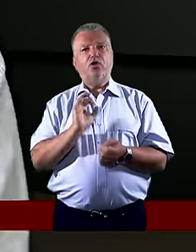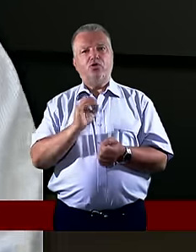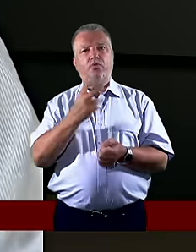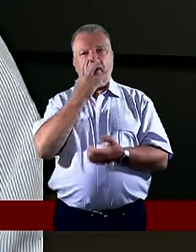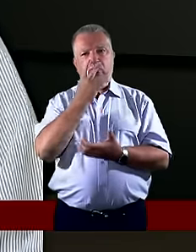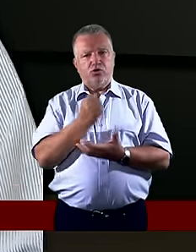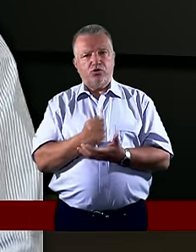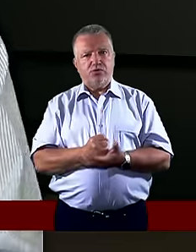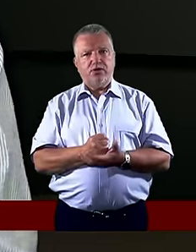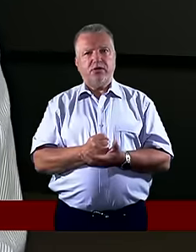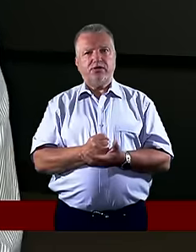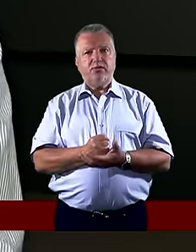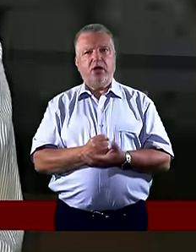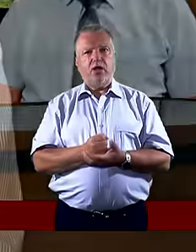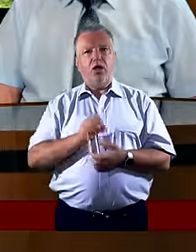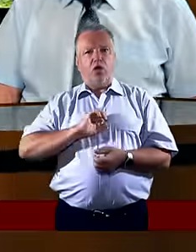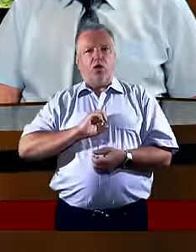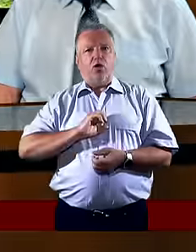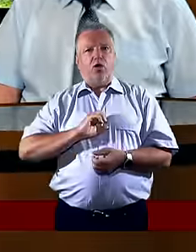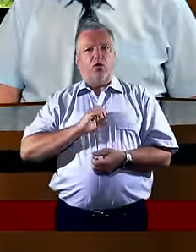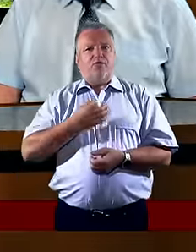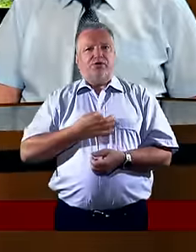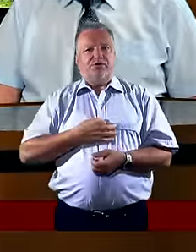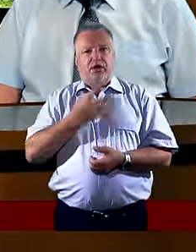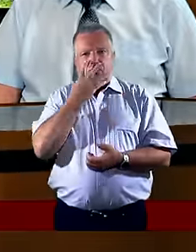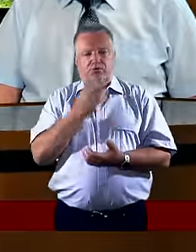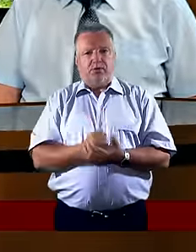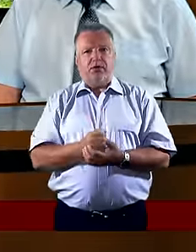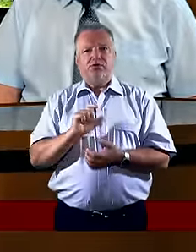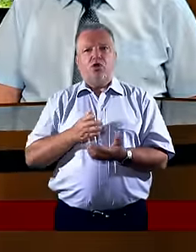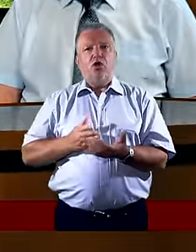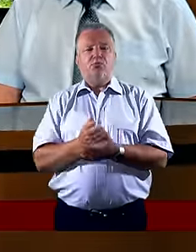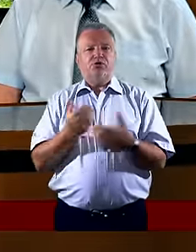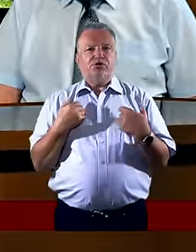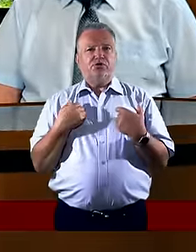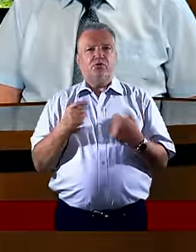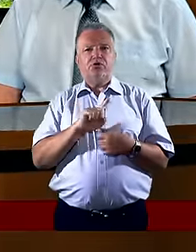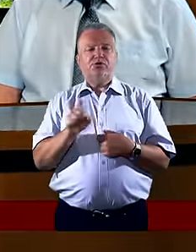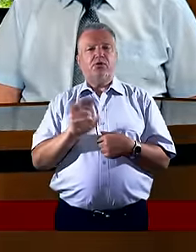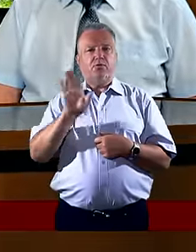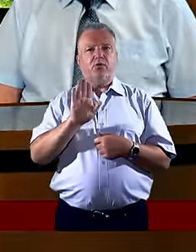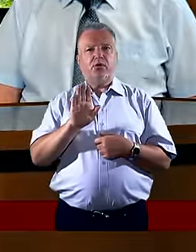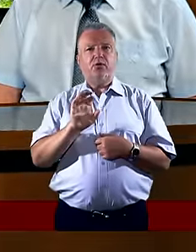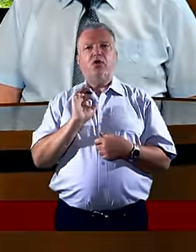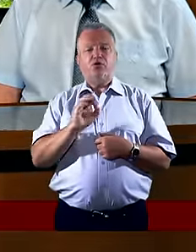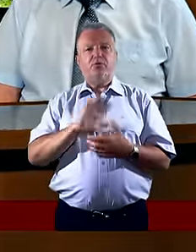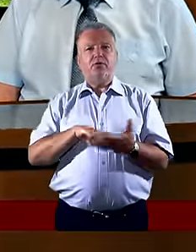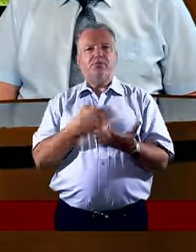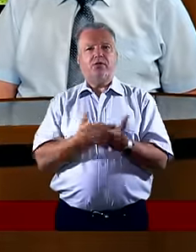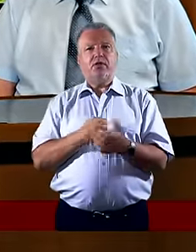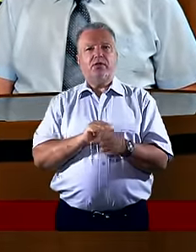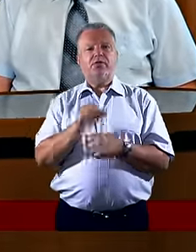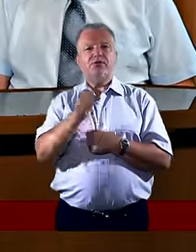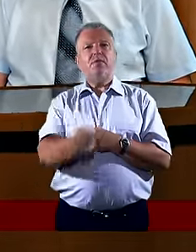po chrześcijańsku, takiego świadectwa, osobistego świadectwa tego, co się przeżyło z Bogiem. Takim dobrym przykładem może być